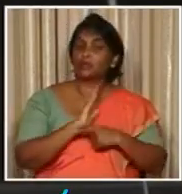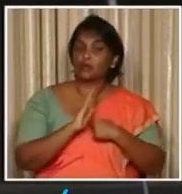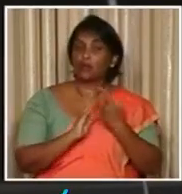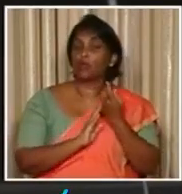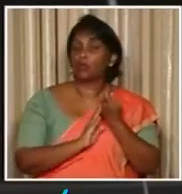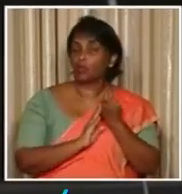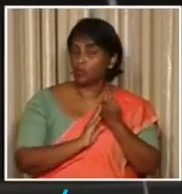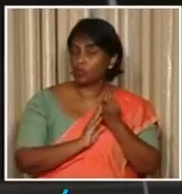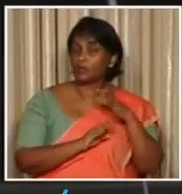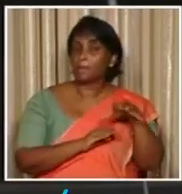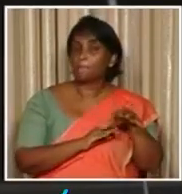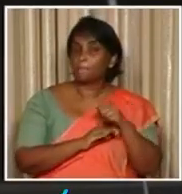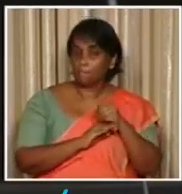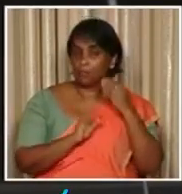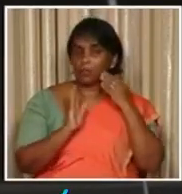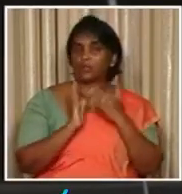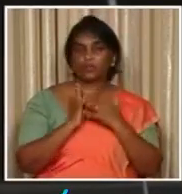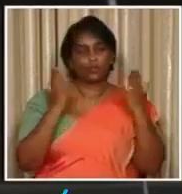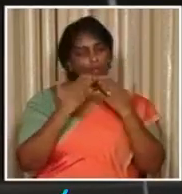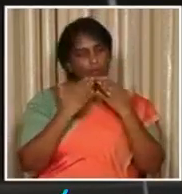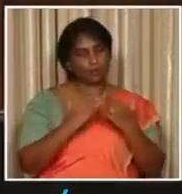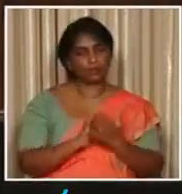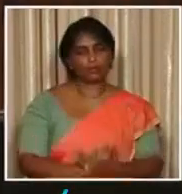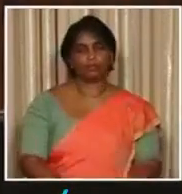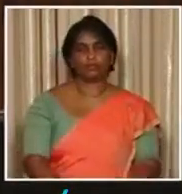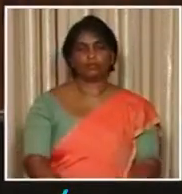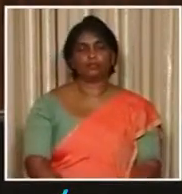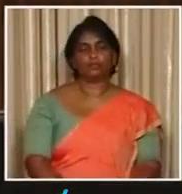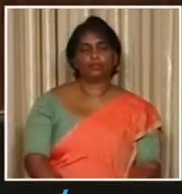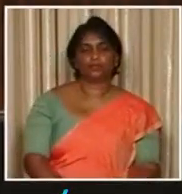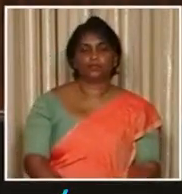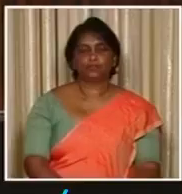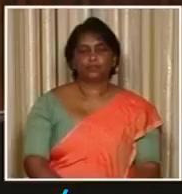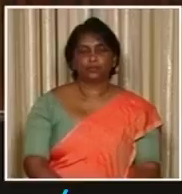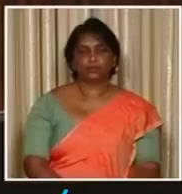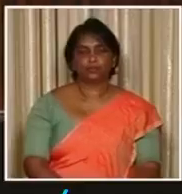මුදල් භාවිතා කරනකොට. බොහොමත් ස්තුතියි. බොහොම ස්තුතියි. මීළඟට ගරු DB